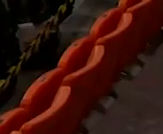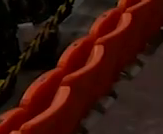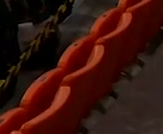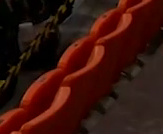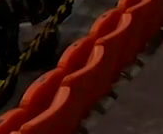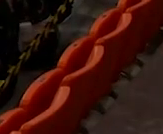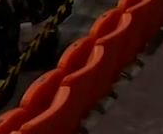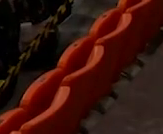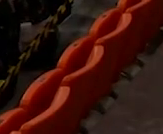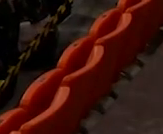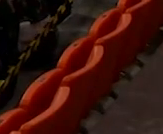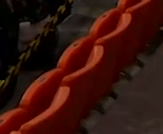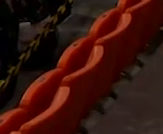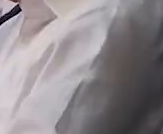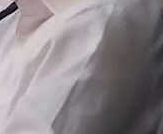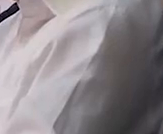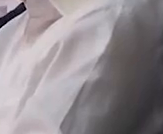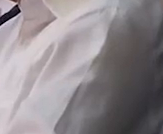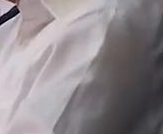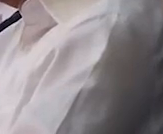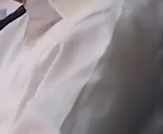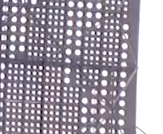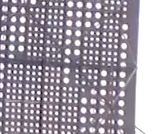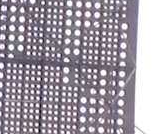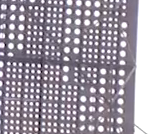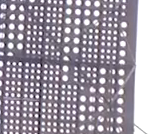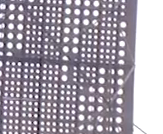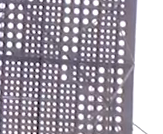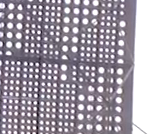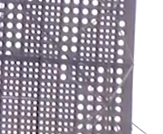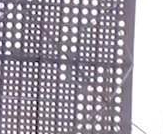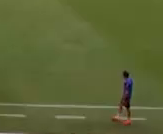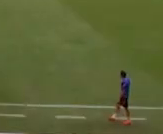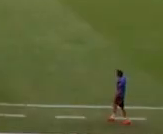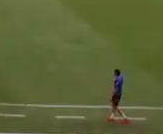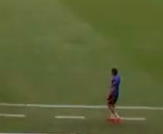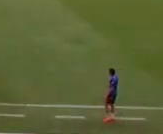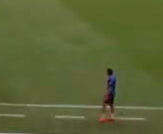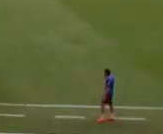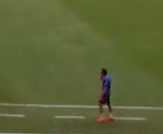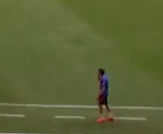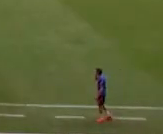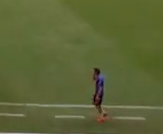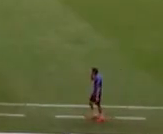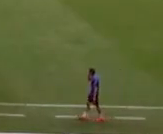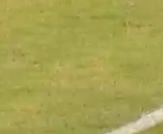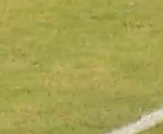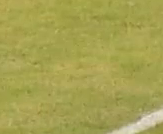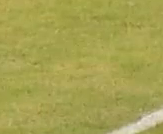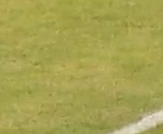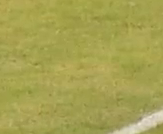Championship 2021 yang diikuti empat klub. Keempatnya adalah Bali United U18, Indonesia All Star